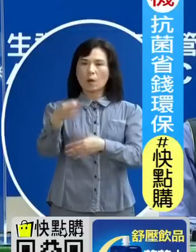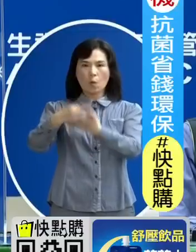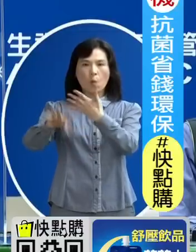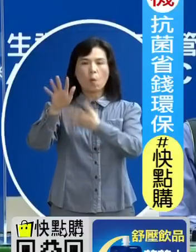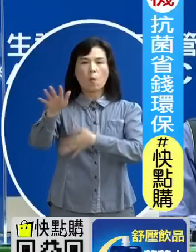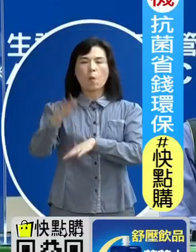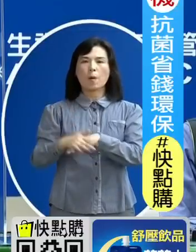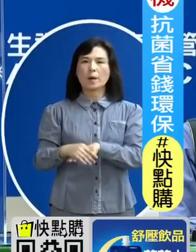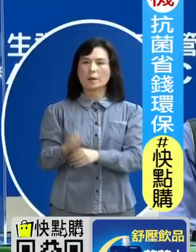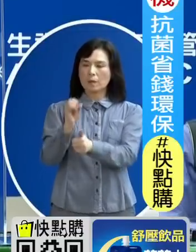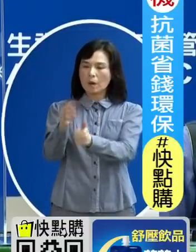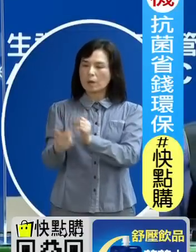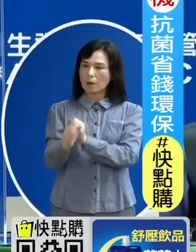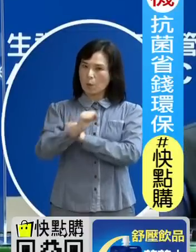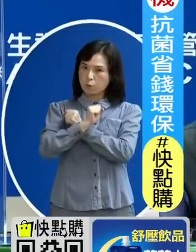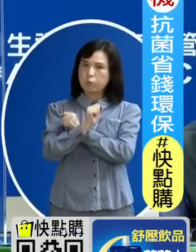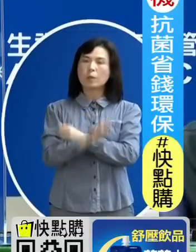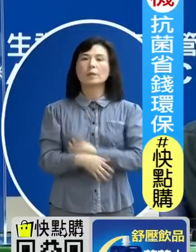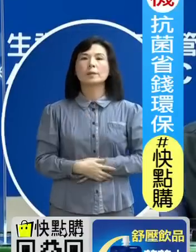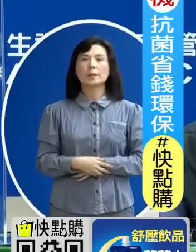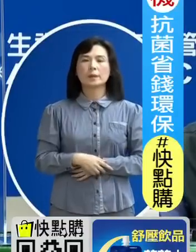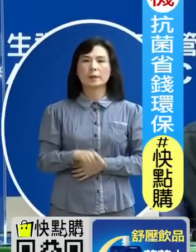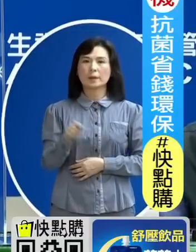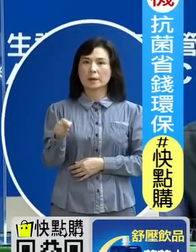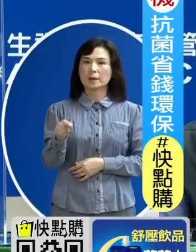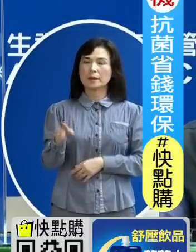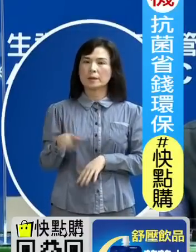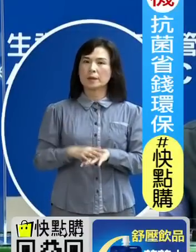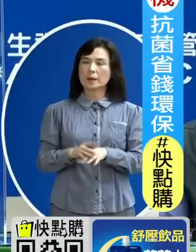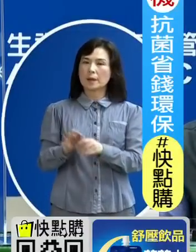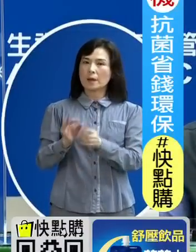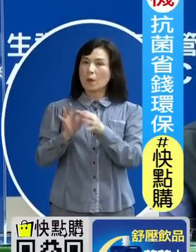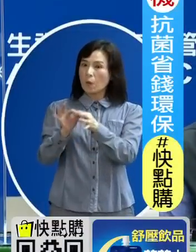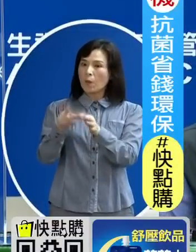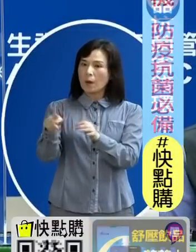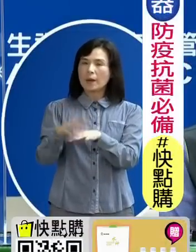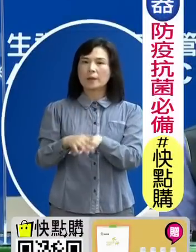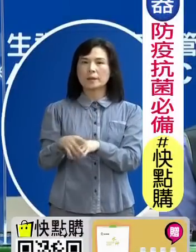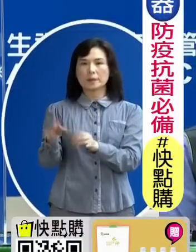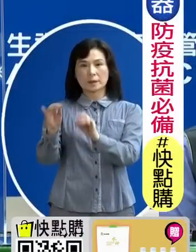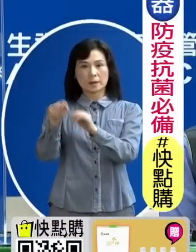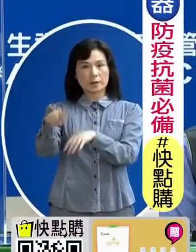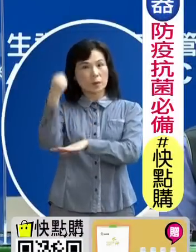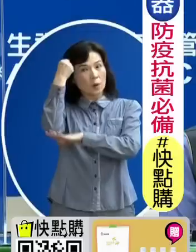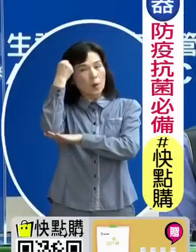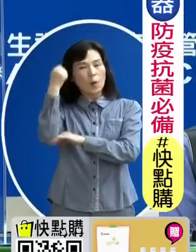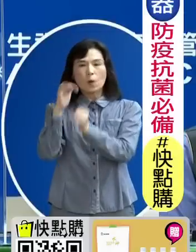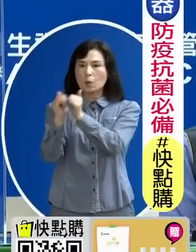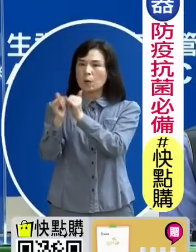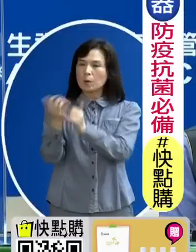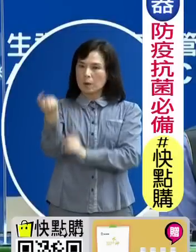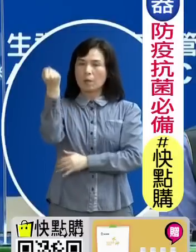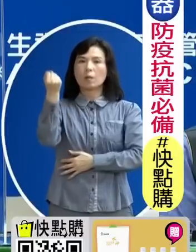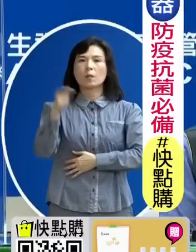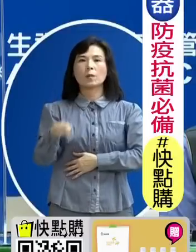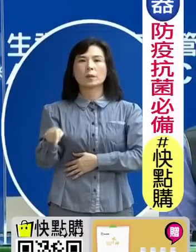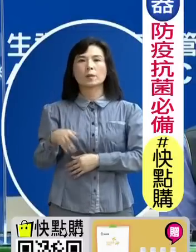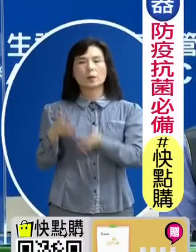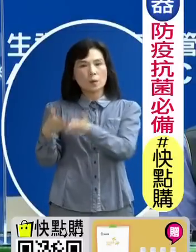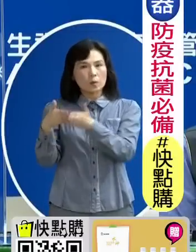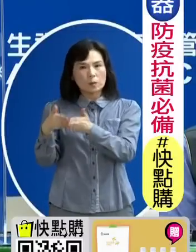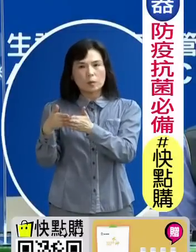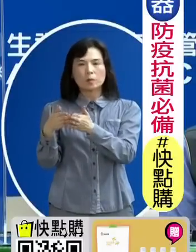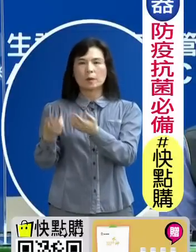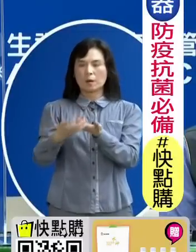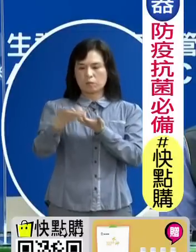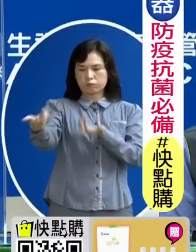了，大家能够接受吗？我完全不能接受这件事。然后在野党帮你把问题找出来，我们还不提他人去楼空的事